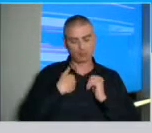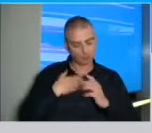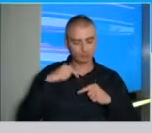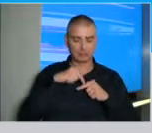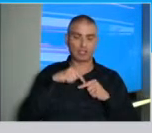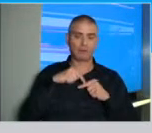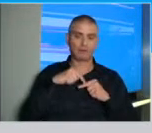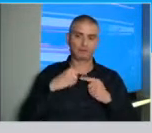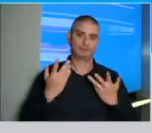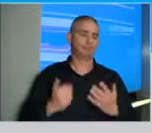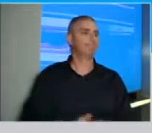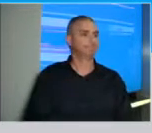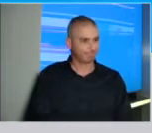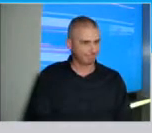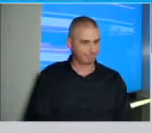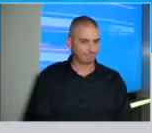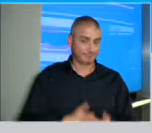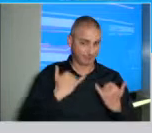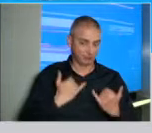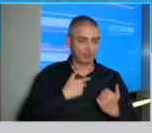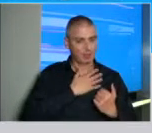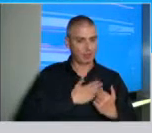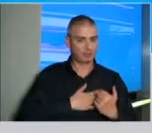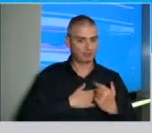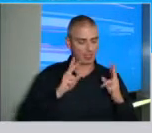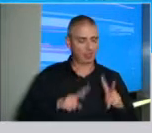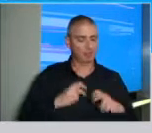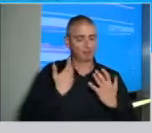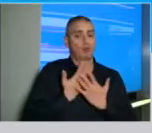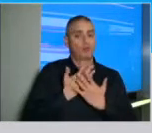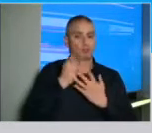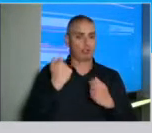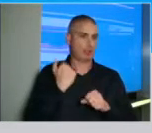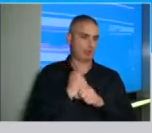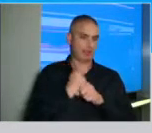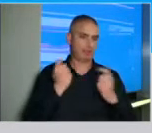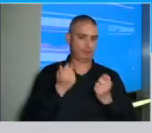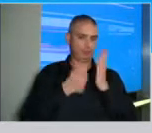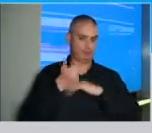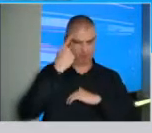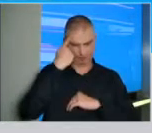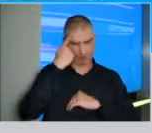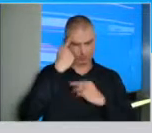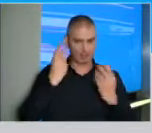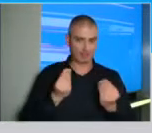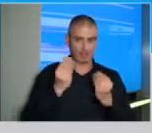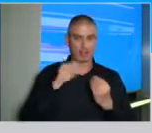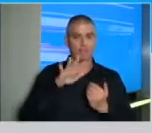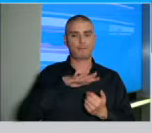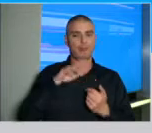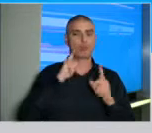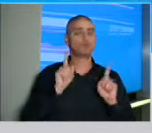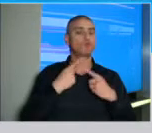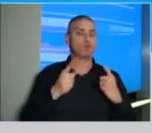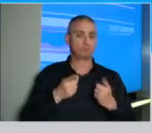חיובי, פוזיטיב. טוב, עכשיו אני גם רוצה לנצל את העובדה שאתה פרסומאי בכיר, ואיש שיודע דבר או שניים גם בתחום